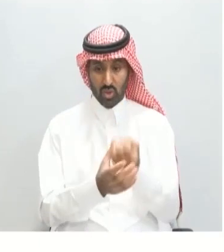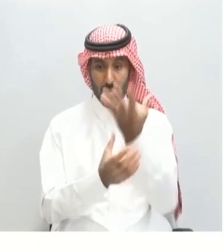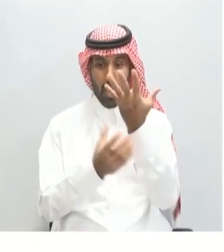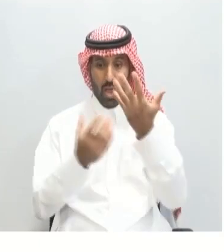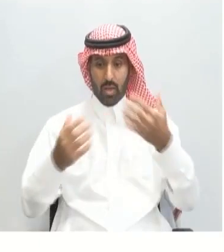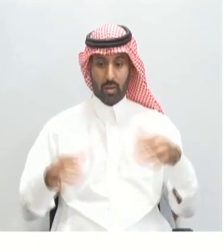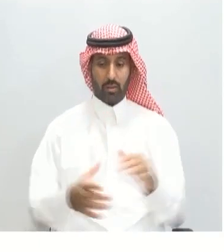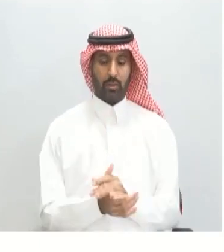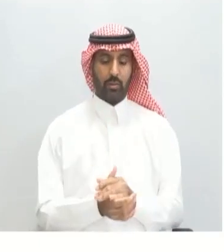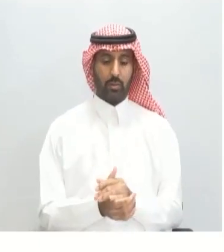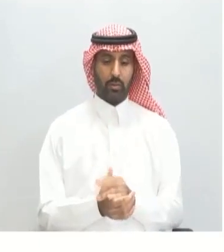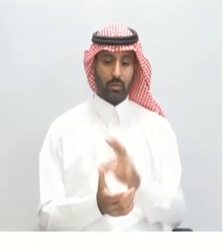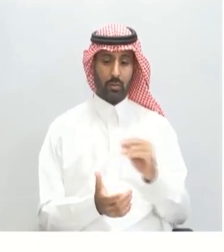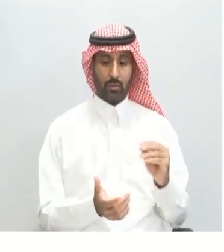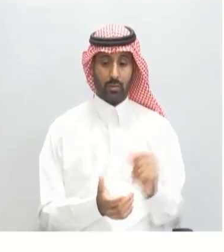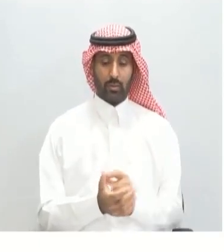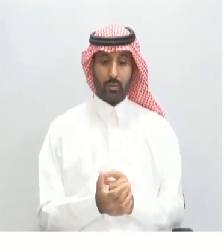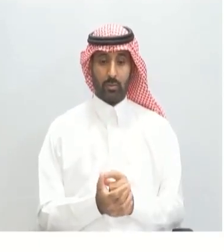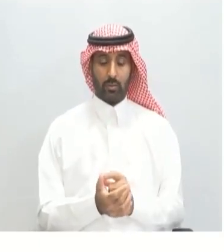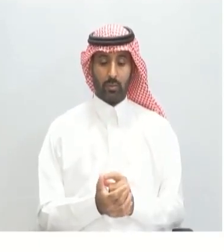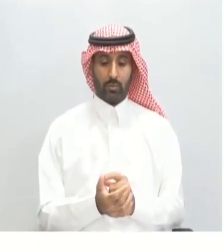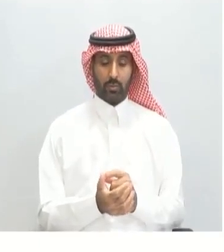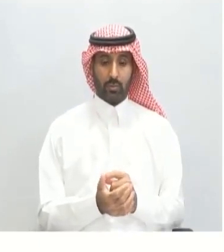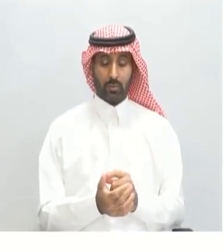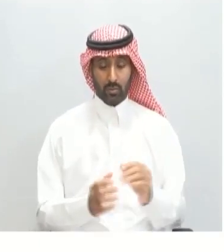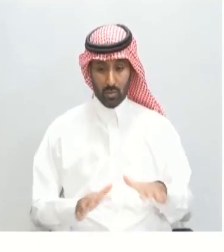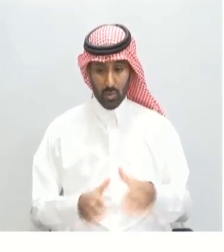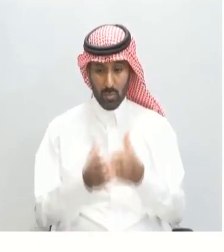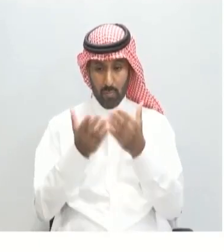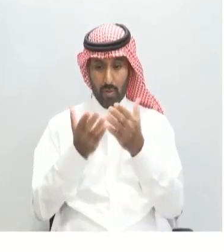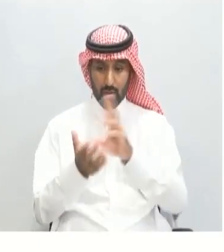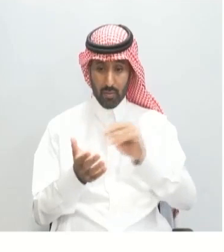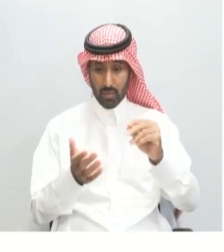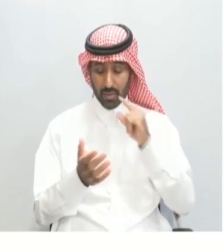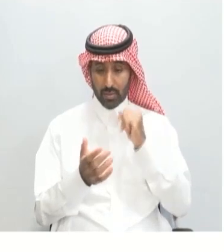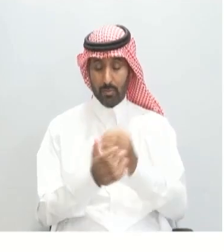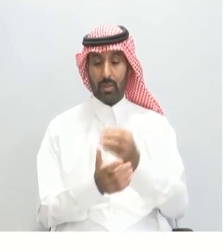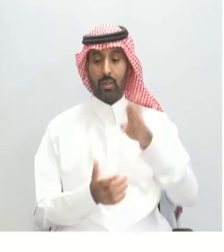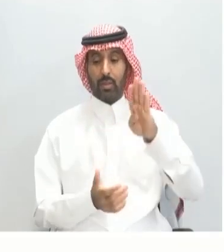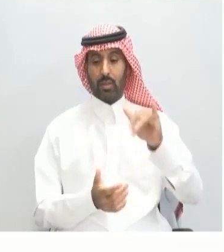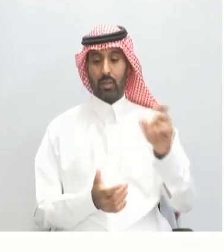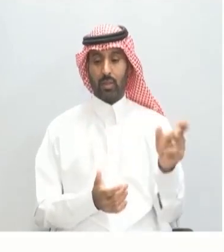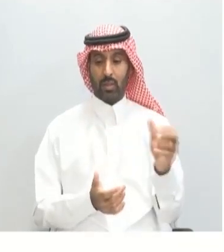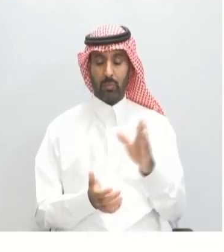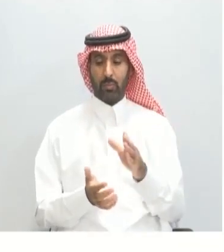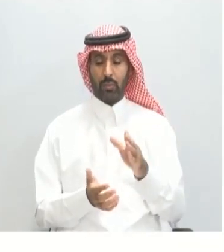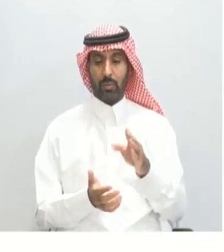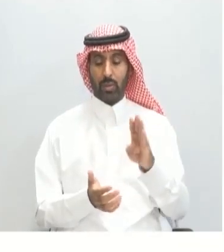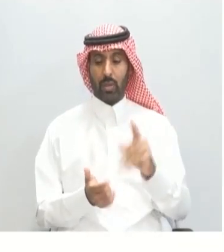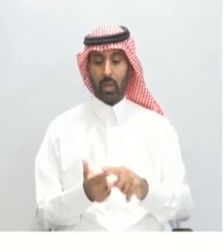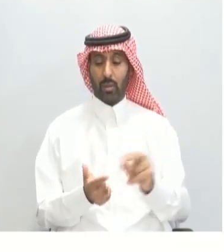هنا او هناك امثله ابناء وبنات الطلاب للجبال البركانيه كجباء او كجبل كينيا وكليمنجارو